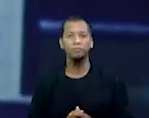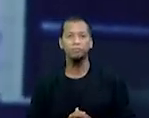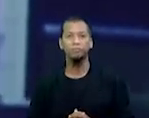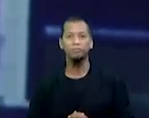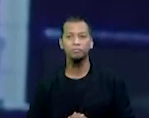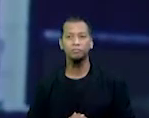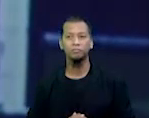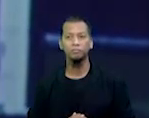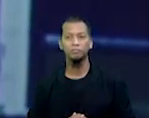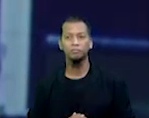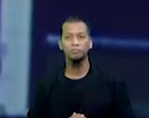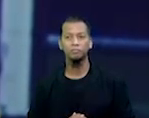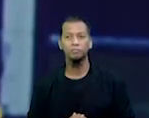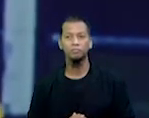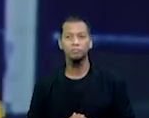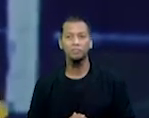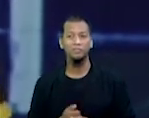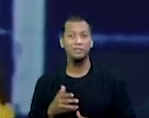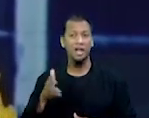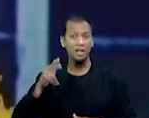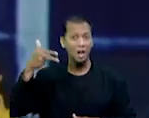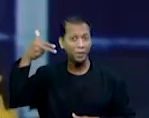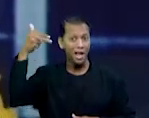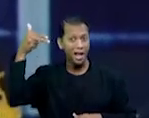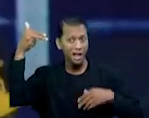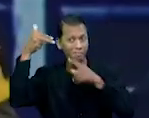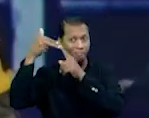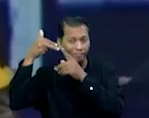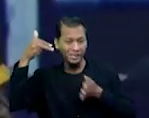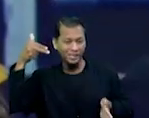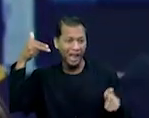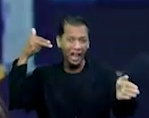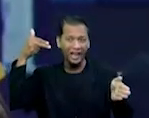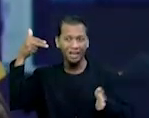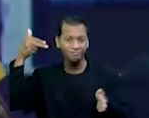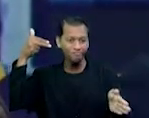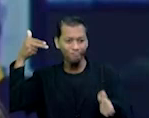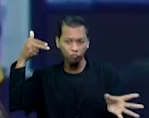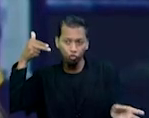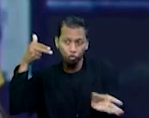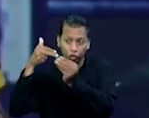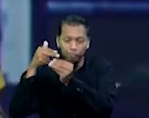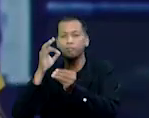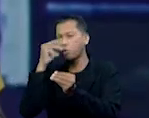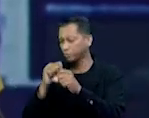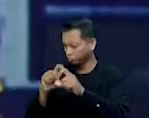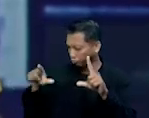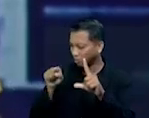kamera capture dari kamera etle tersebut, maka kemudian kami bisa